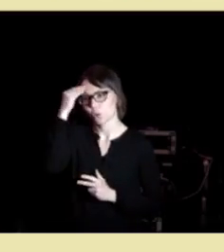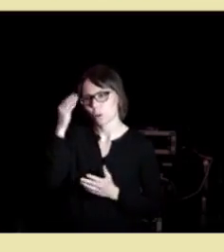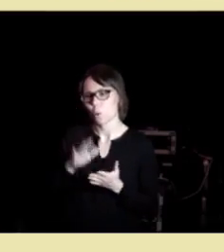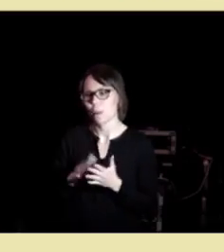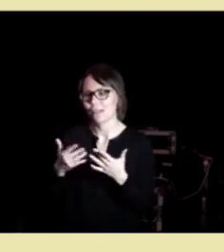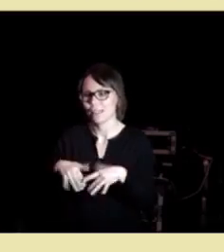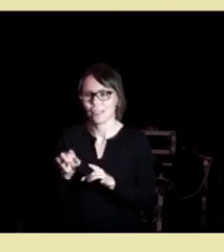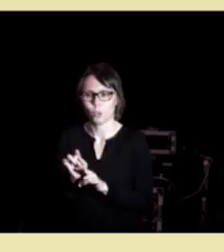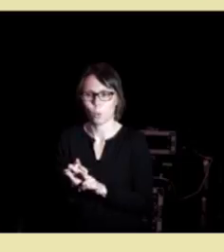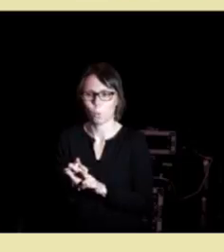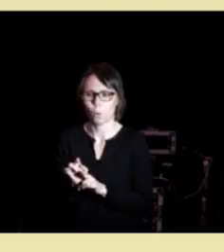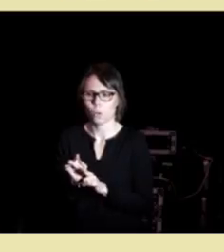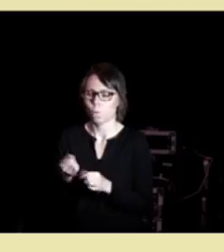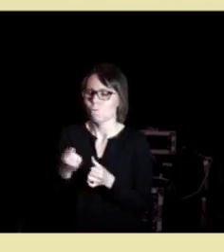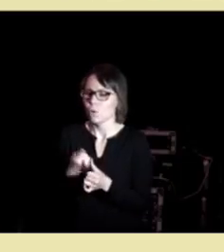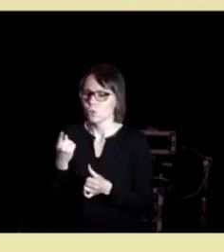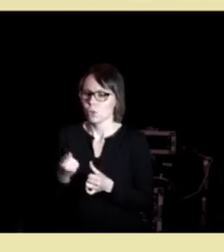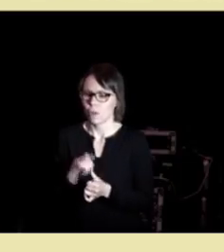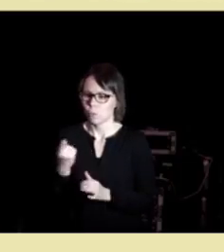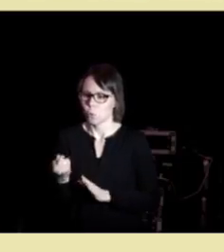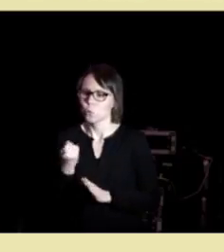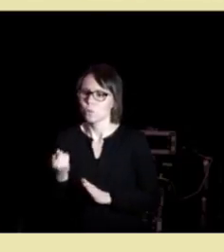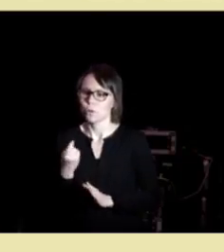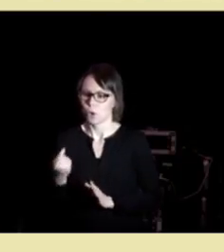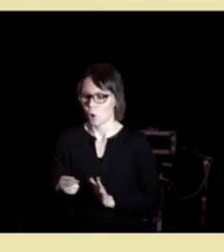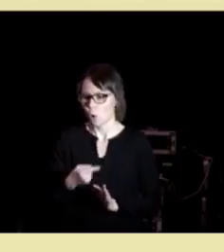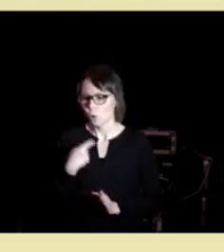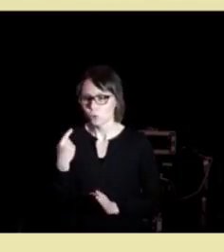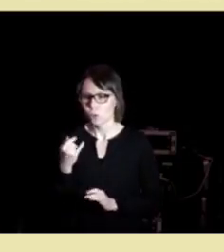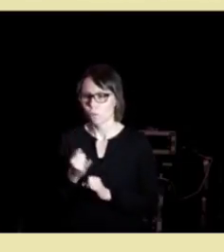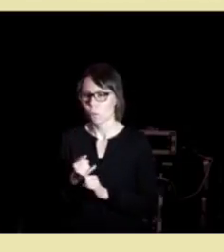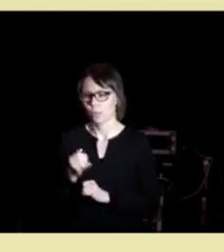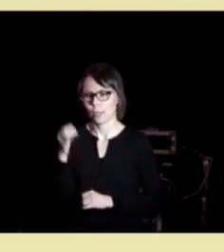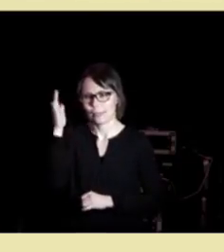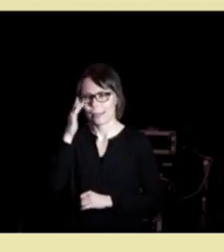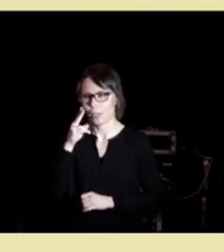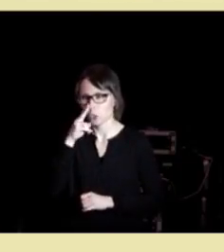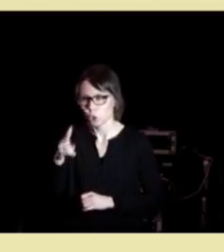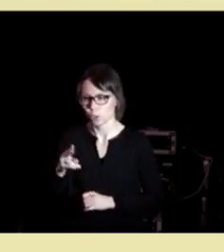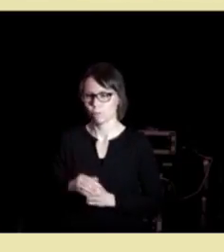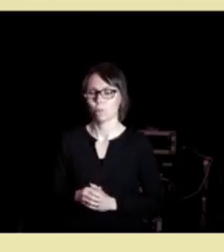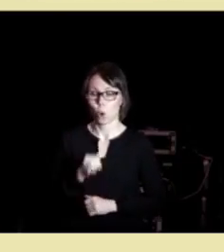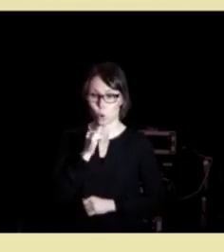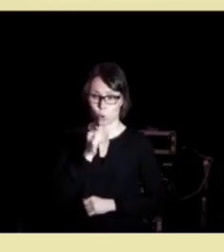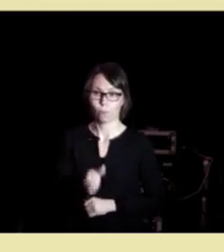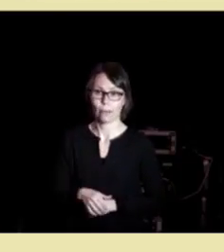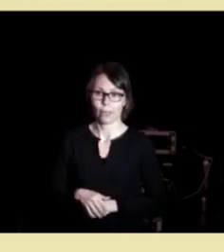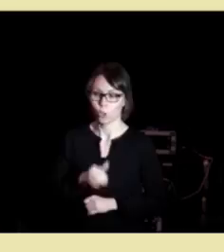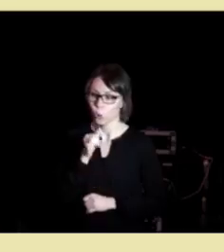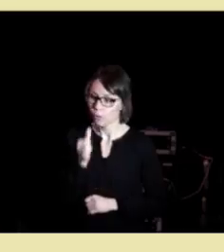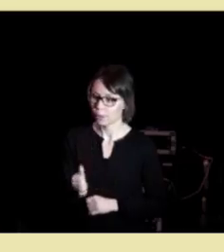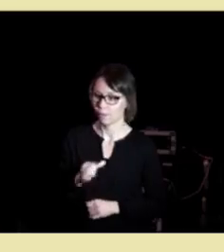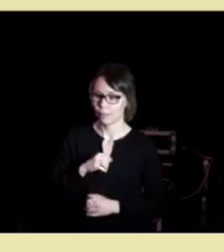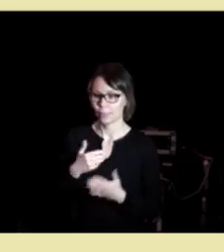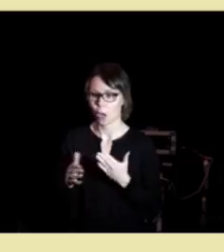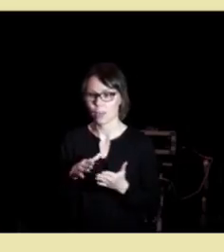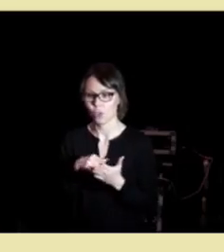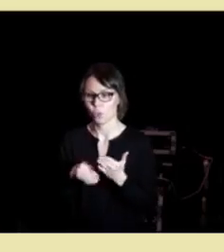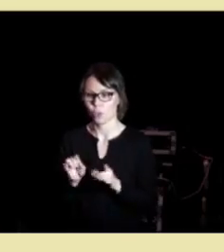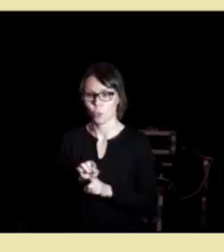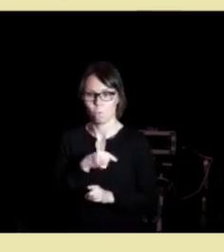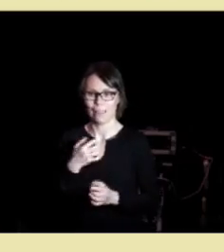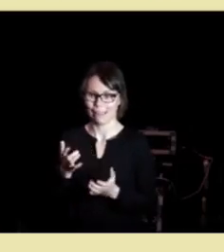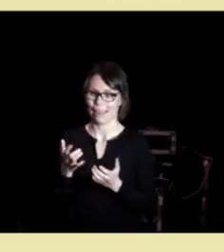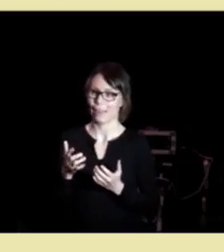som først og fremst utfordrer oss i å tenke nytt. Og det nødvendig. Det nødvendig for å skape de resultatene som vi